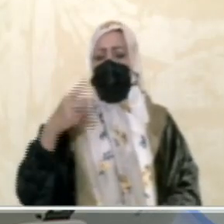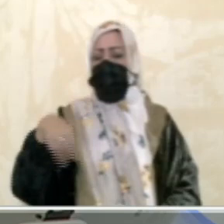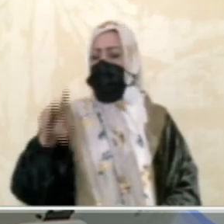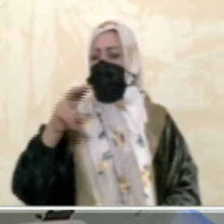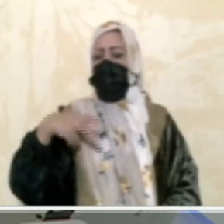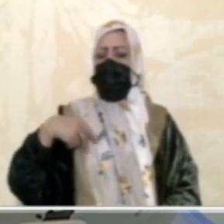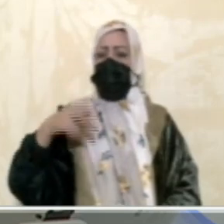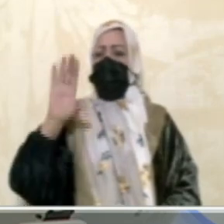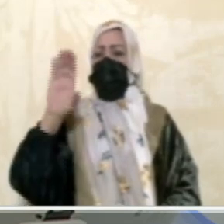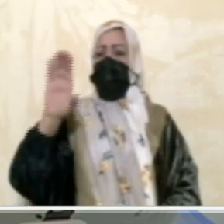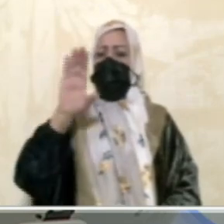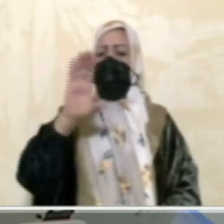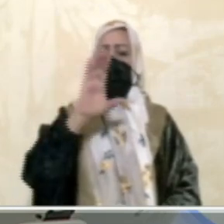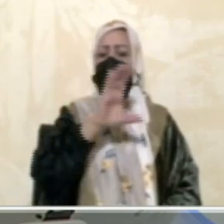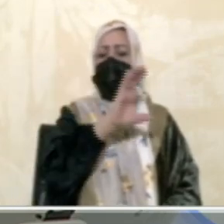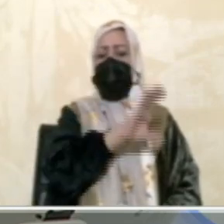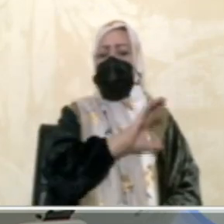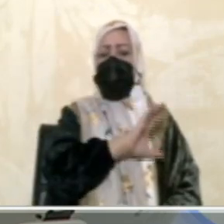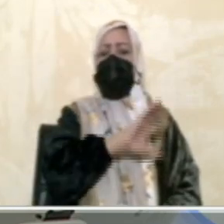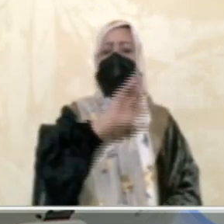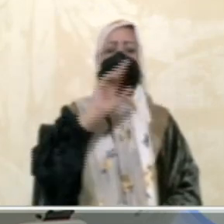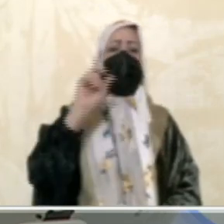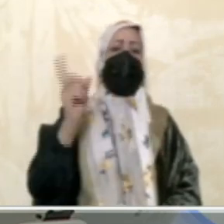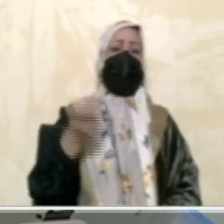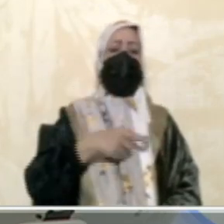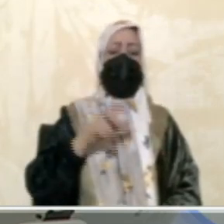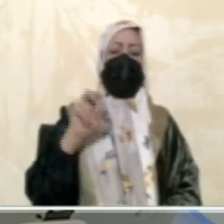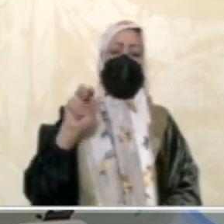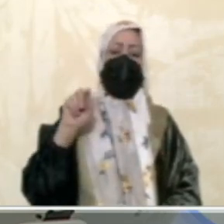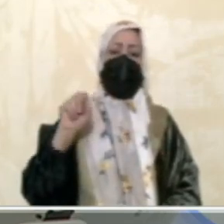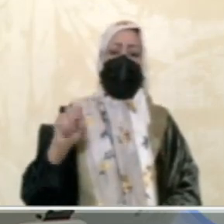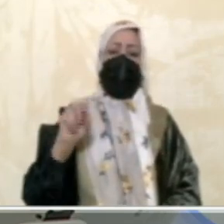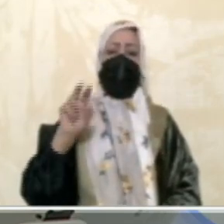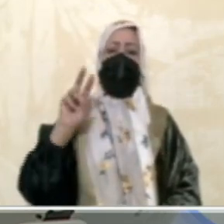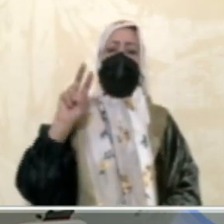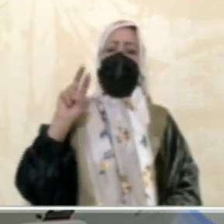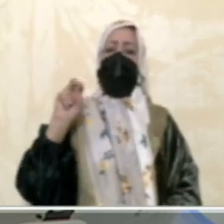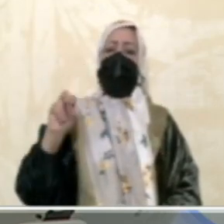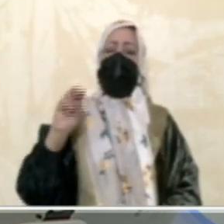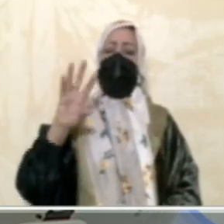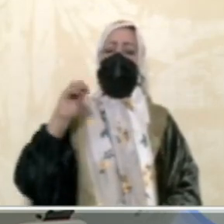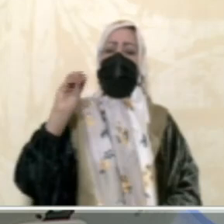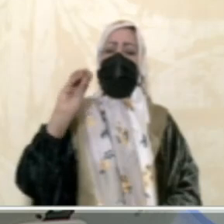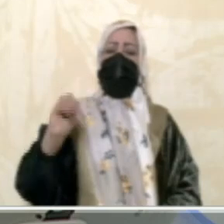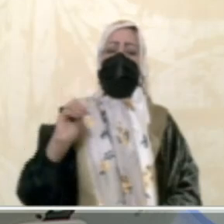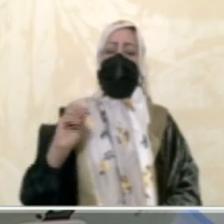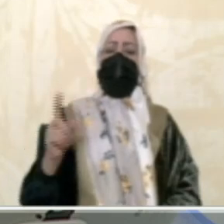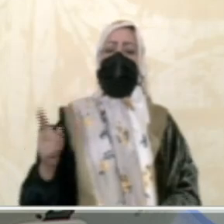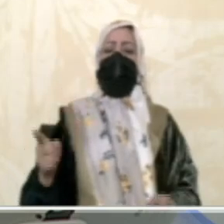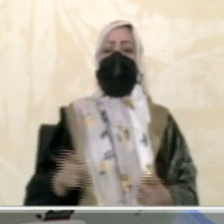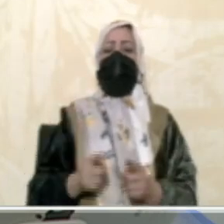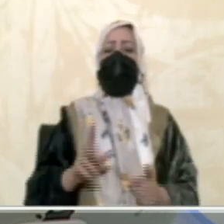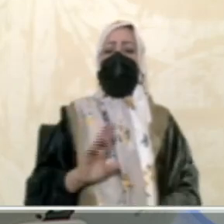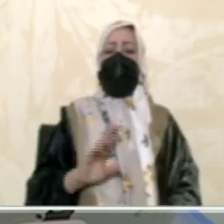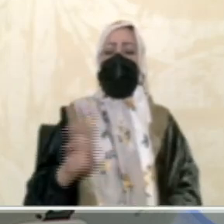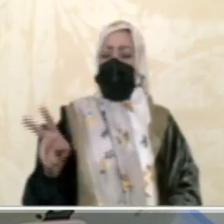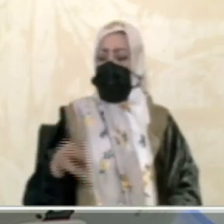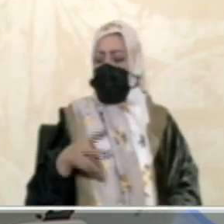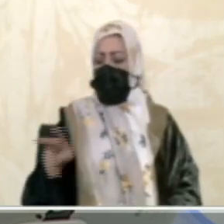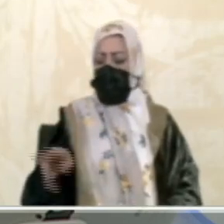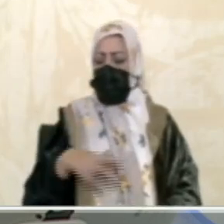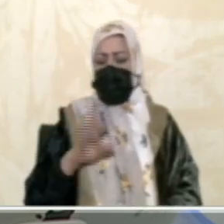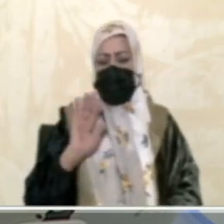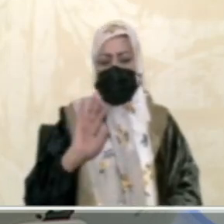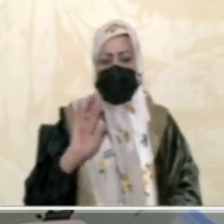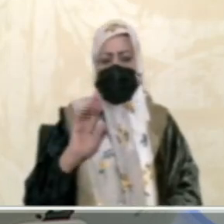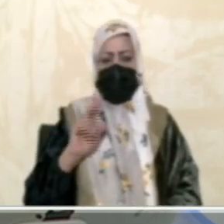اقرا كتب اي حد من العلماء الذين تكلموا في الفقه المقارن يمر على هذه المسائل لا تبديع ولا تفسير